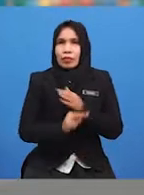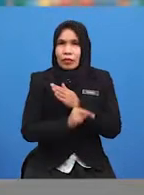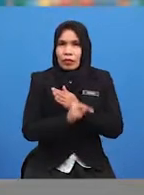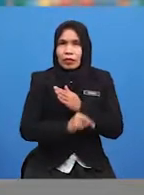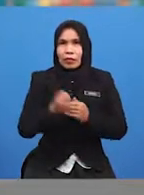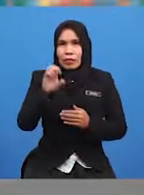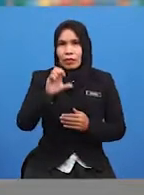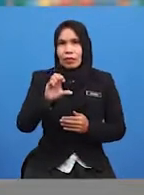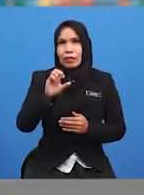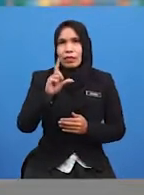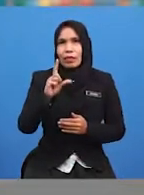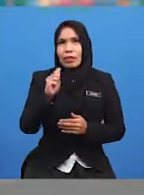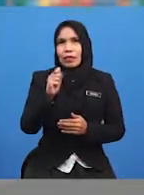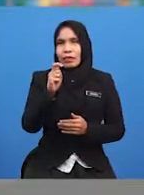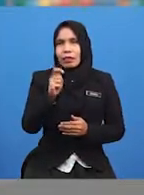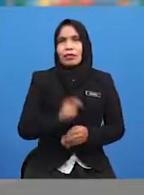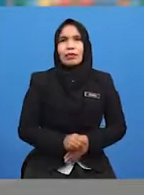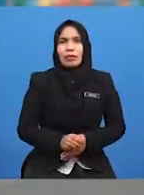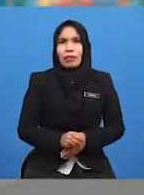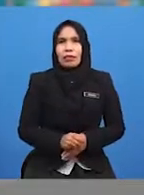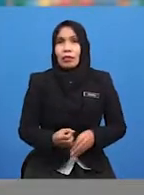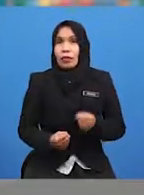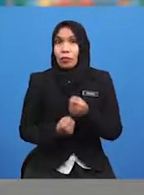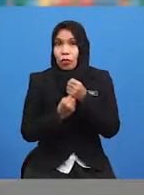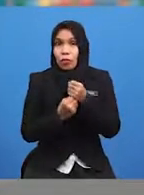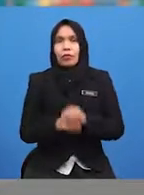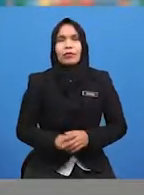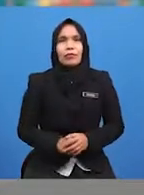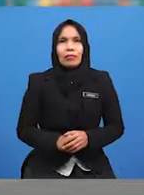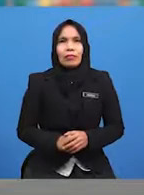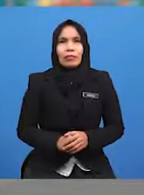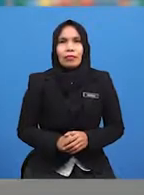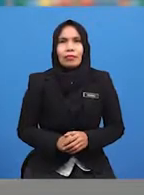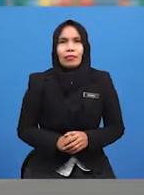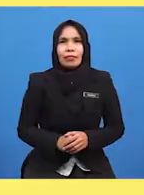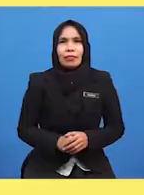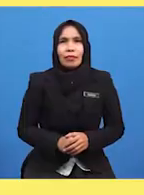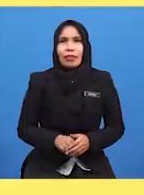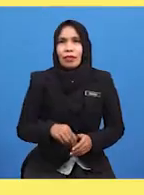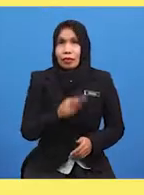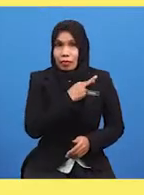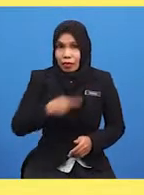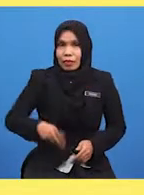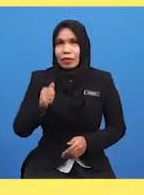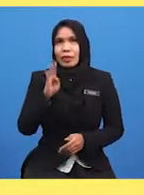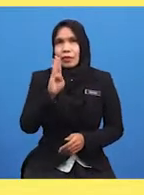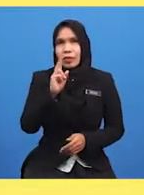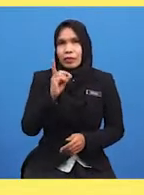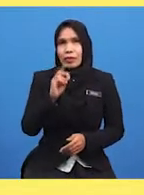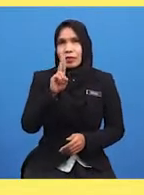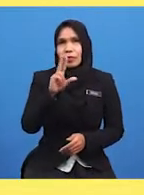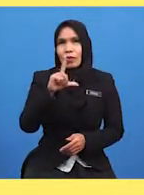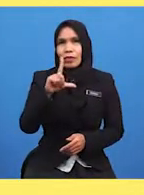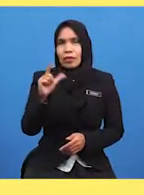dan menyatakan kesediaan British mengesahkan Raja Abdullah sebagai Sultan perak akhirnya